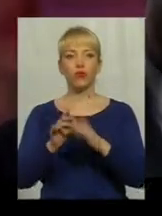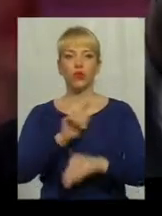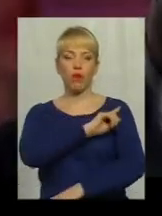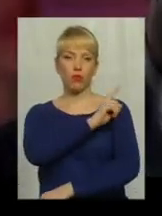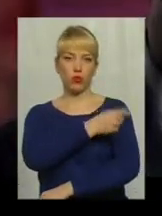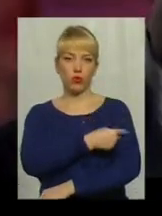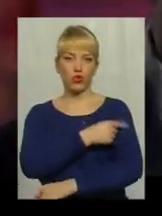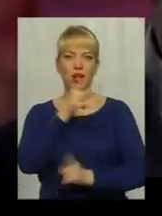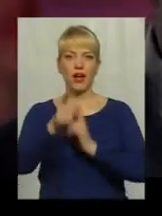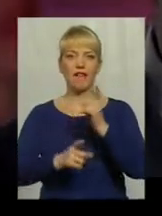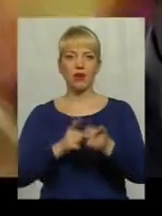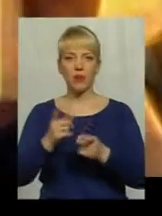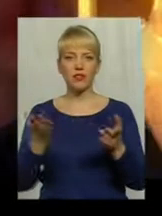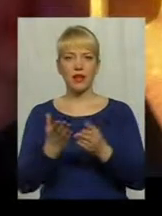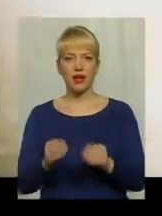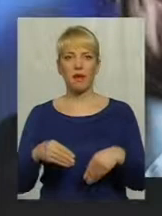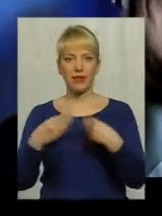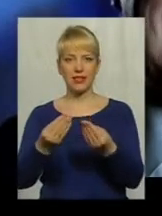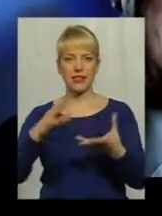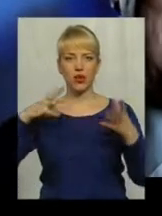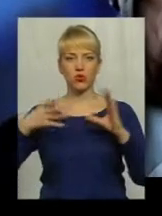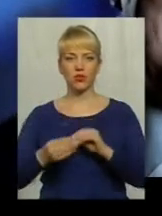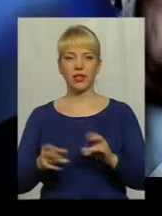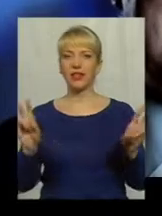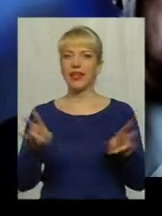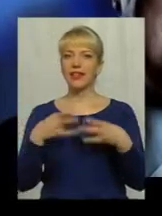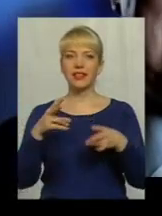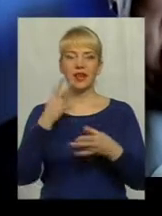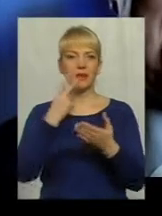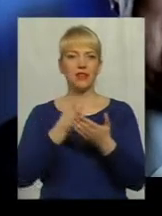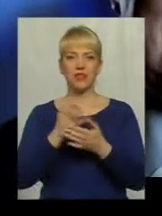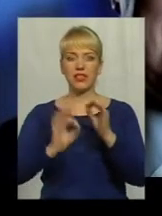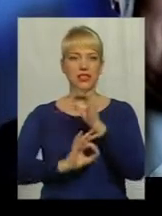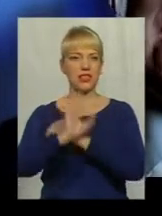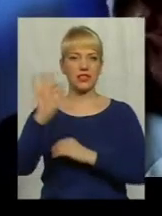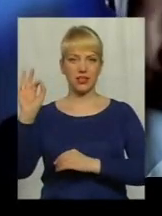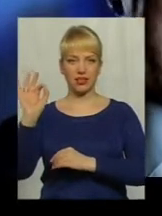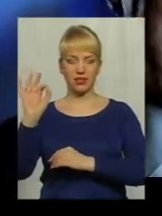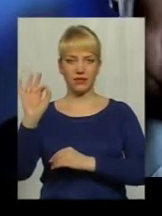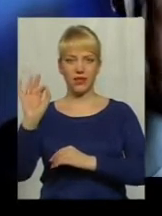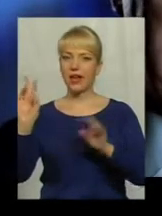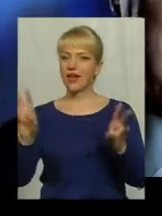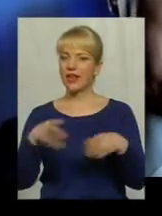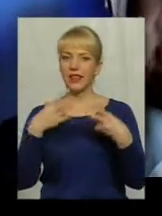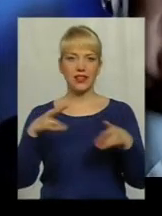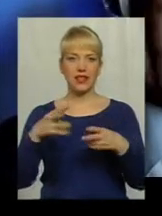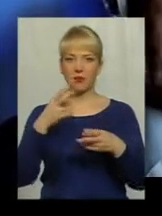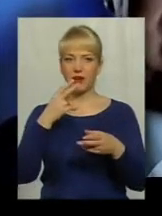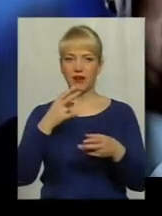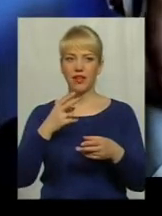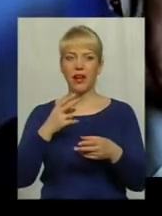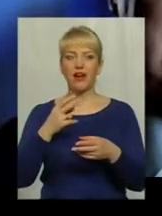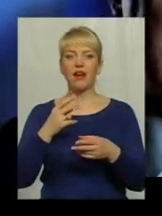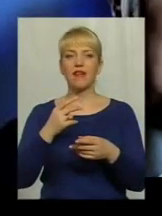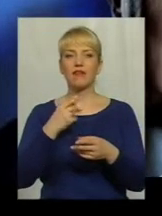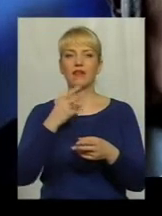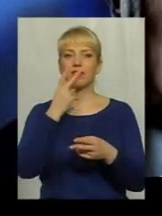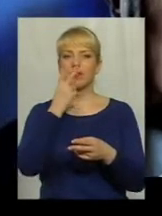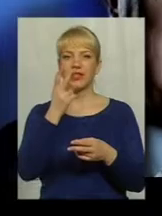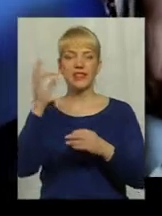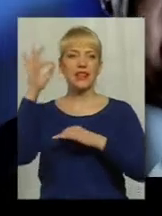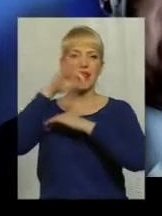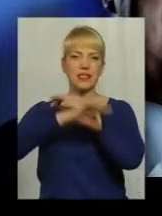реформація, яка принесе результат. Не треба дивитися на Схід, і не треба жадібно дивлятися в